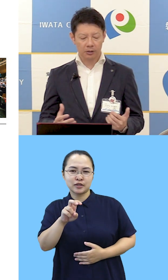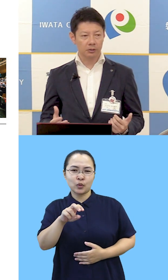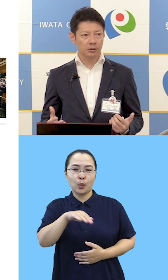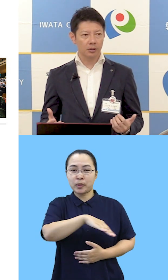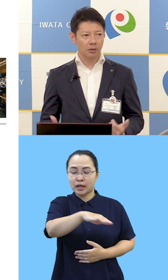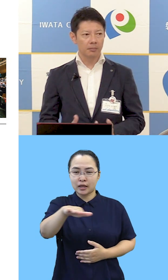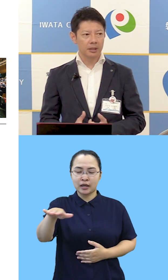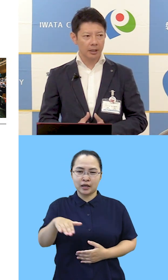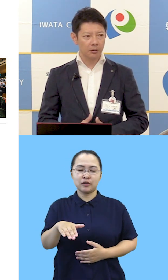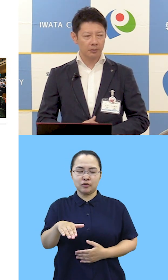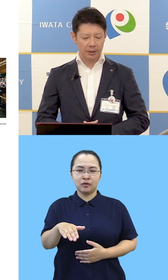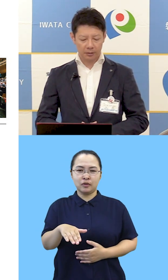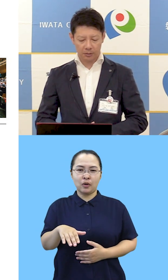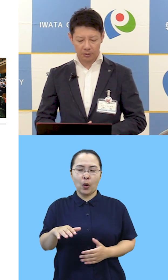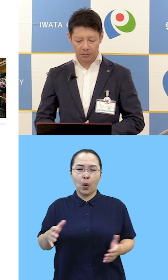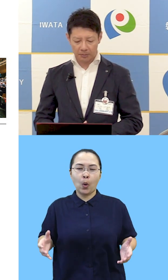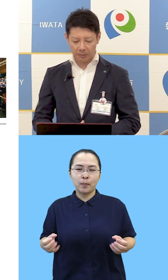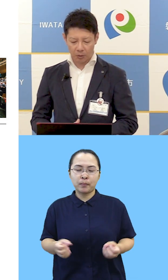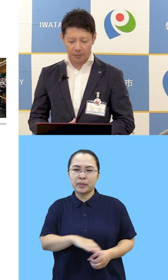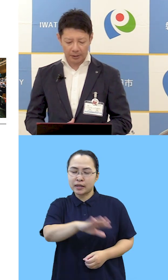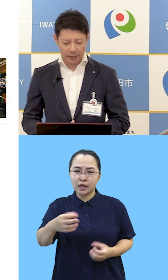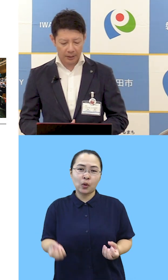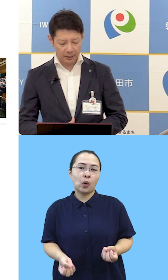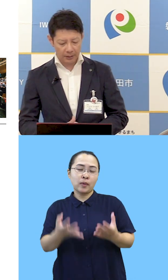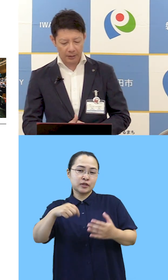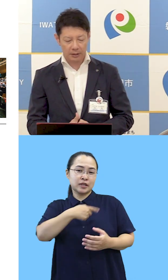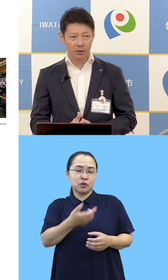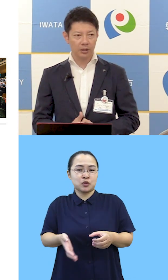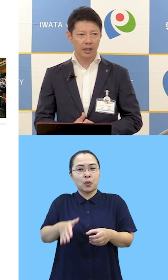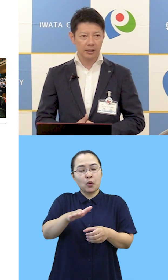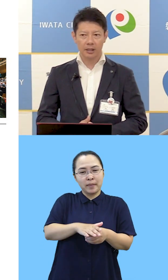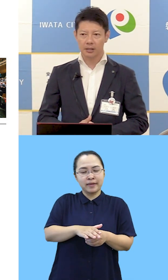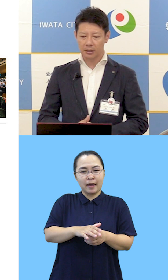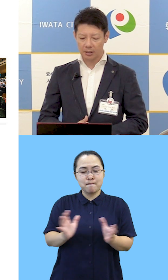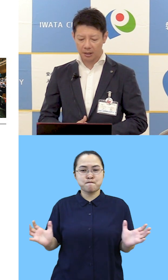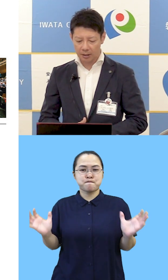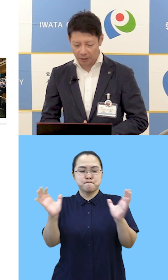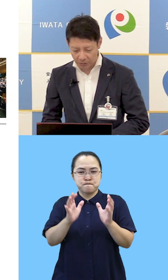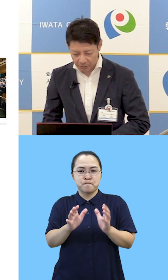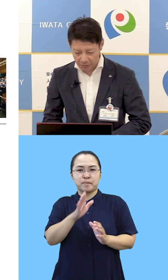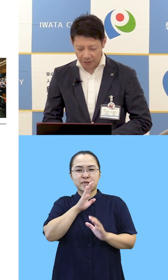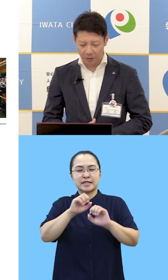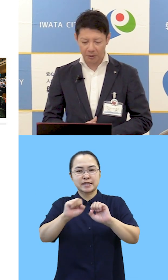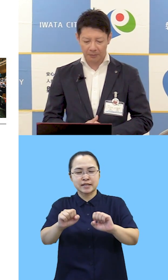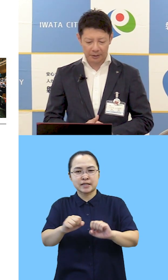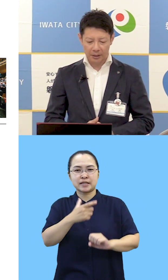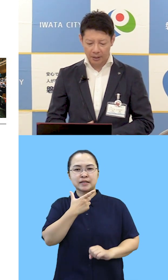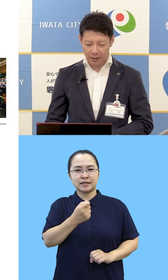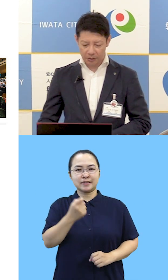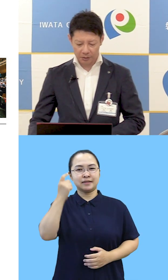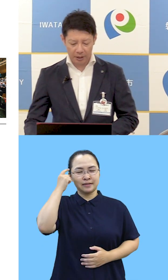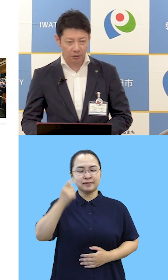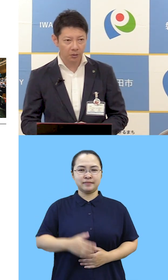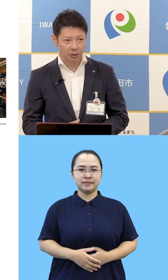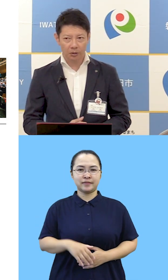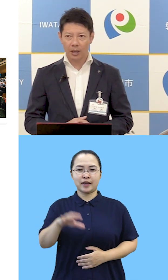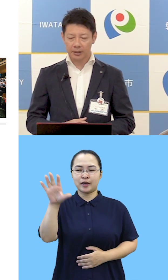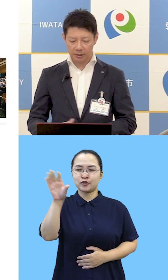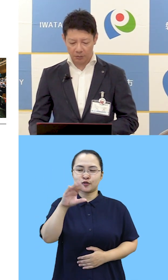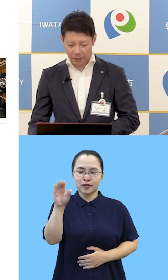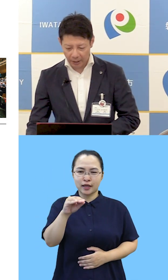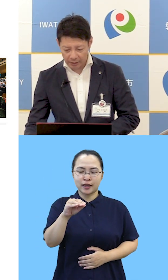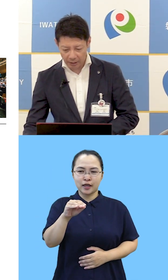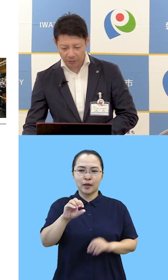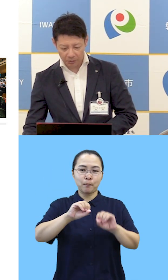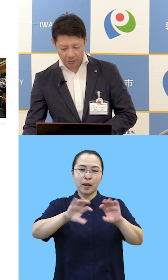20歳の集いをみんなでお祝いするという意味も込めて、一堂に会して実施していきたいというふうに思います。取材の方と発